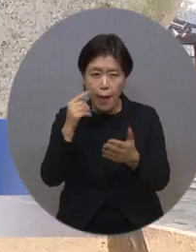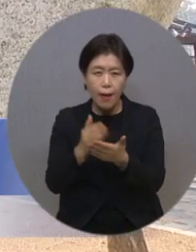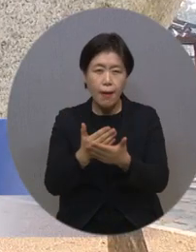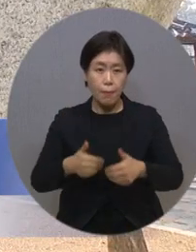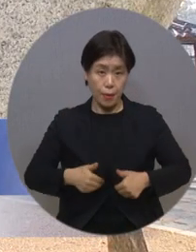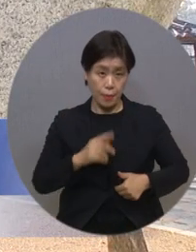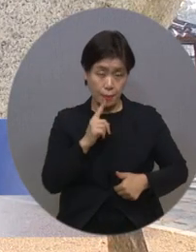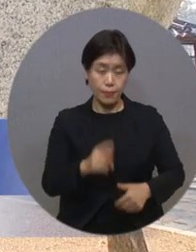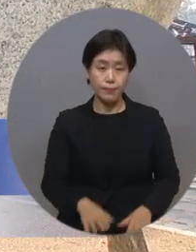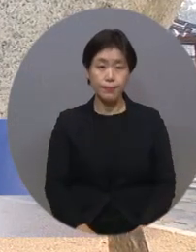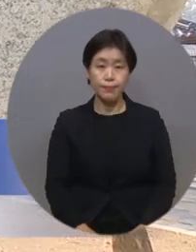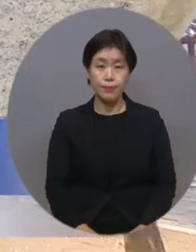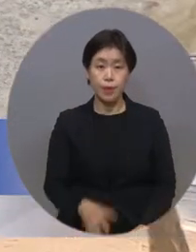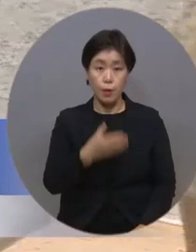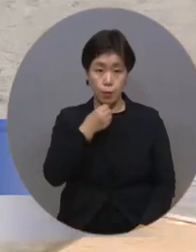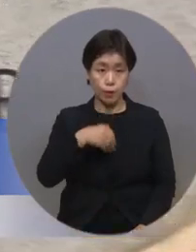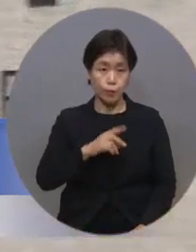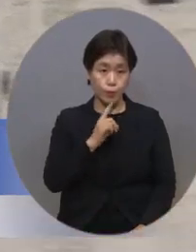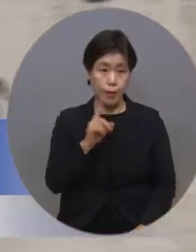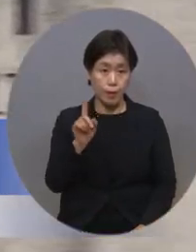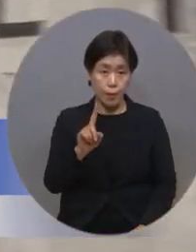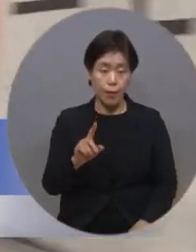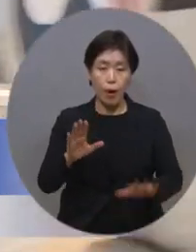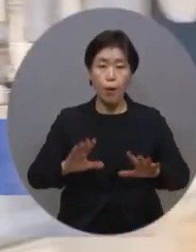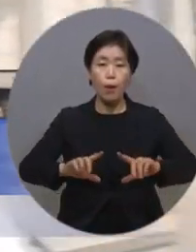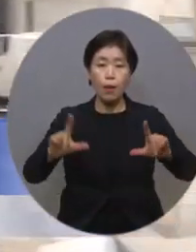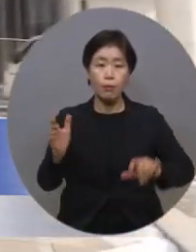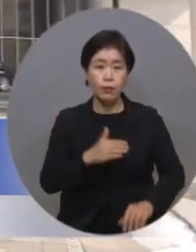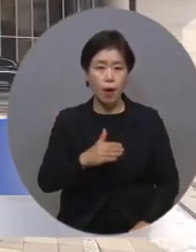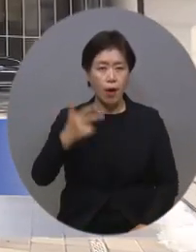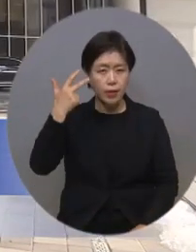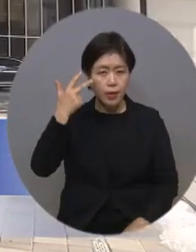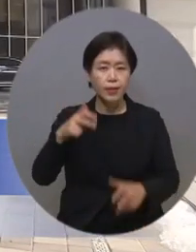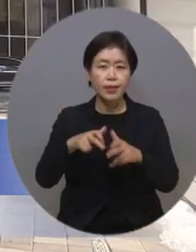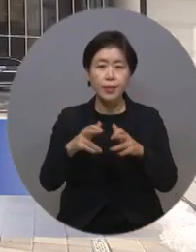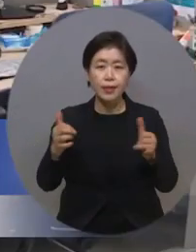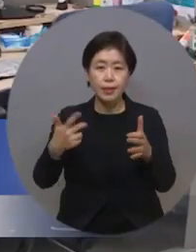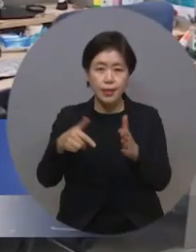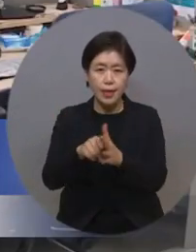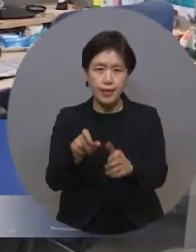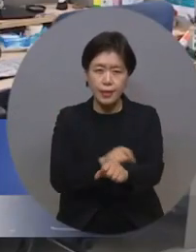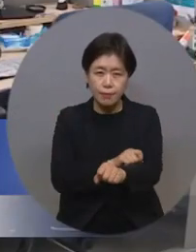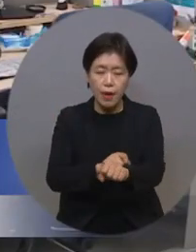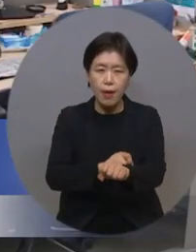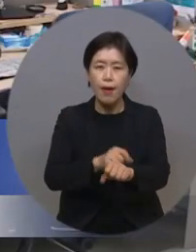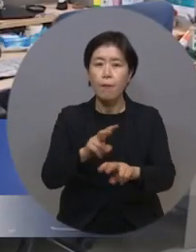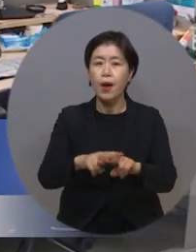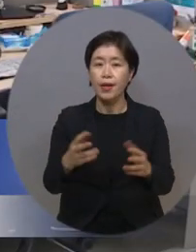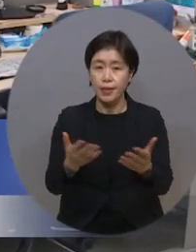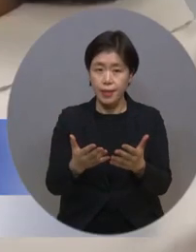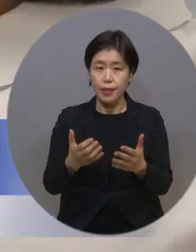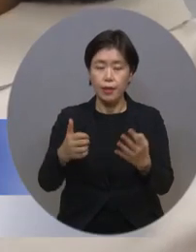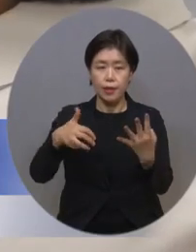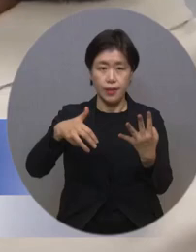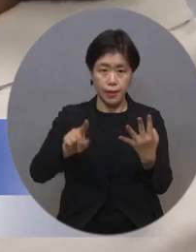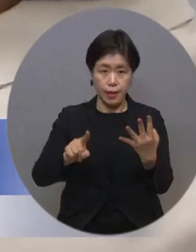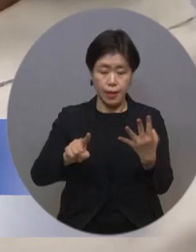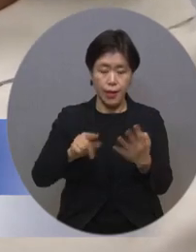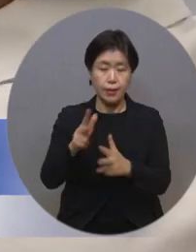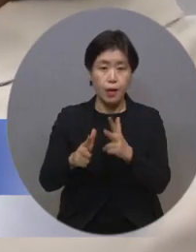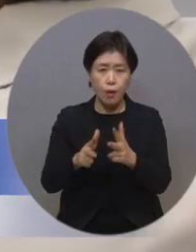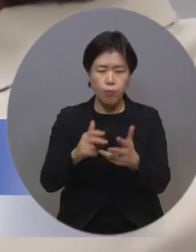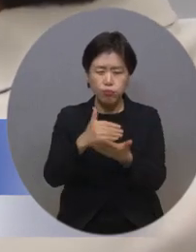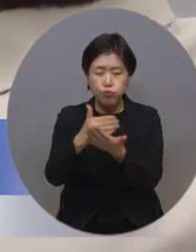또한 복지부는 올해부터 정신 장애인을 위한 특화 직무와 4차 산업 분야 등에 대한 직무를